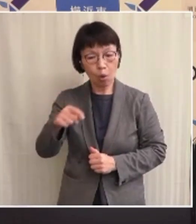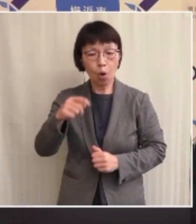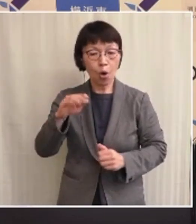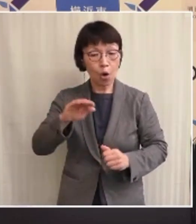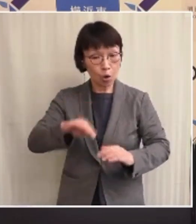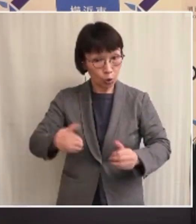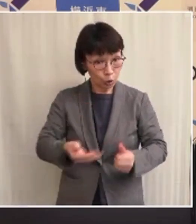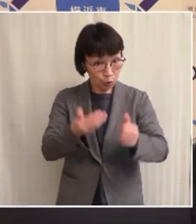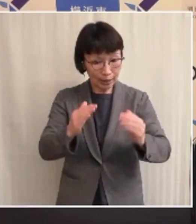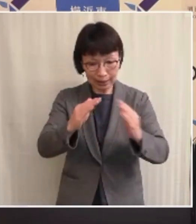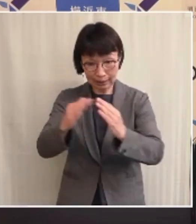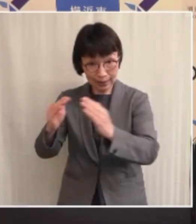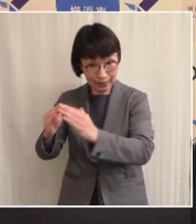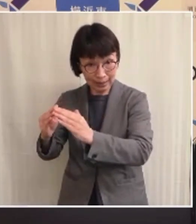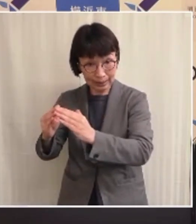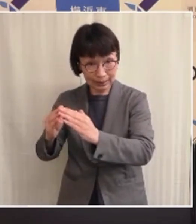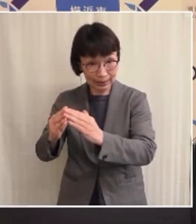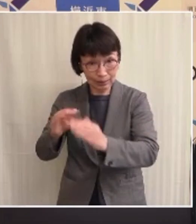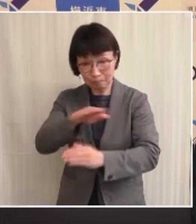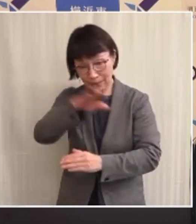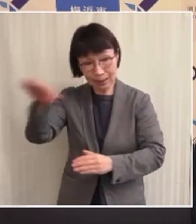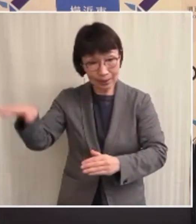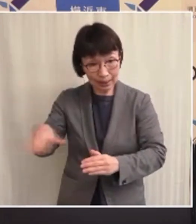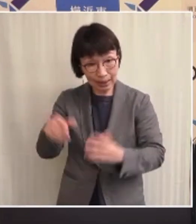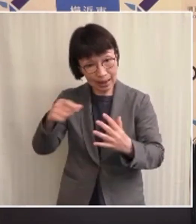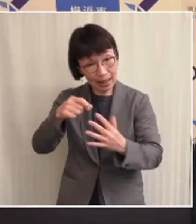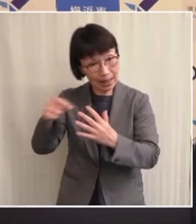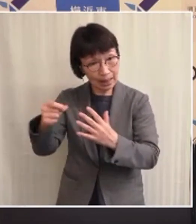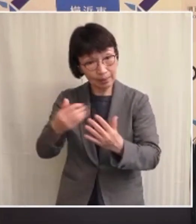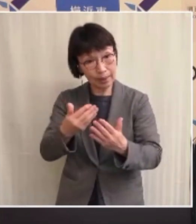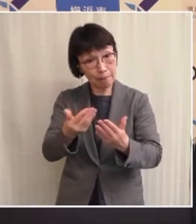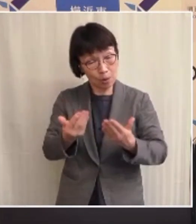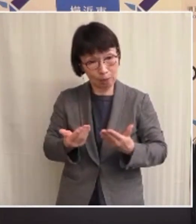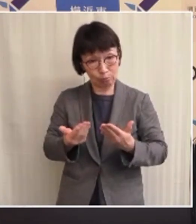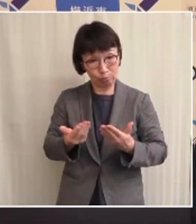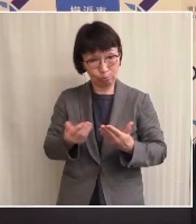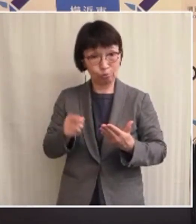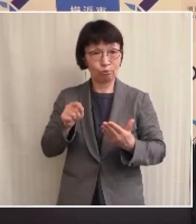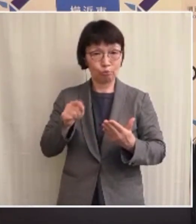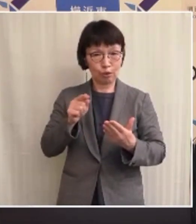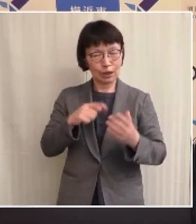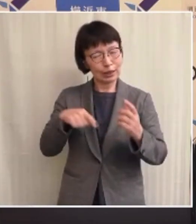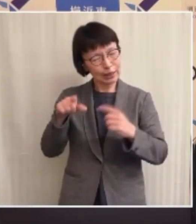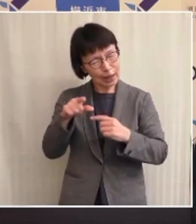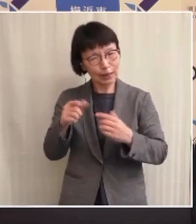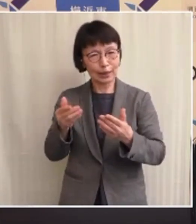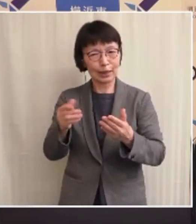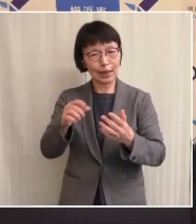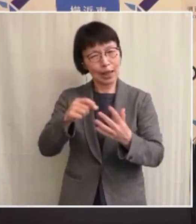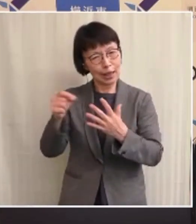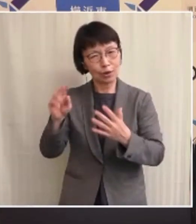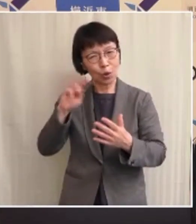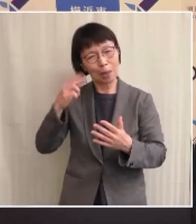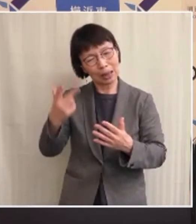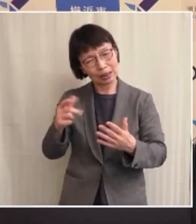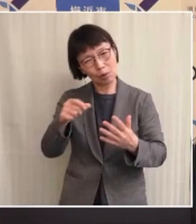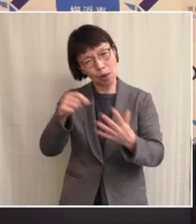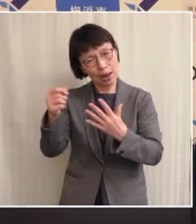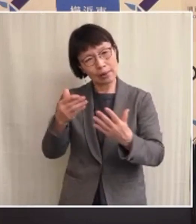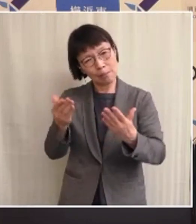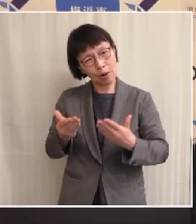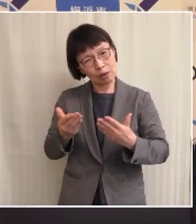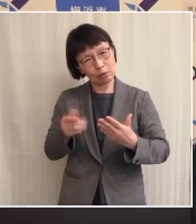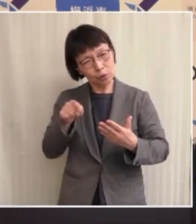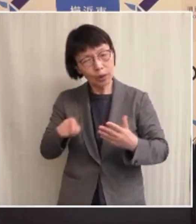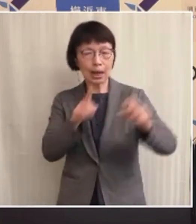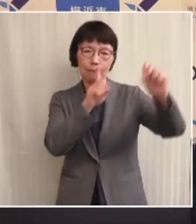世代の方々にから選んでいただくっていうことが、さらに選んでいただくということが目標